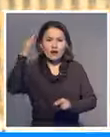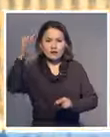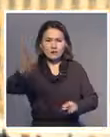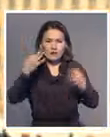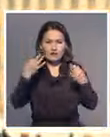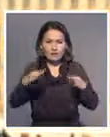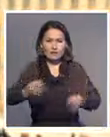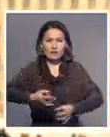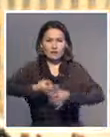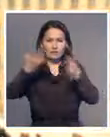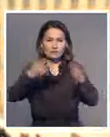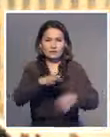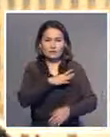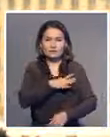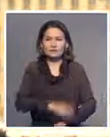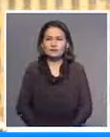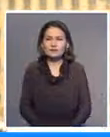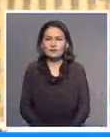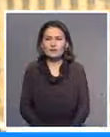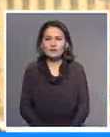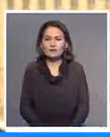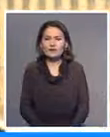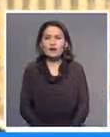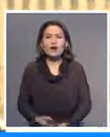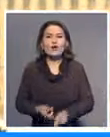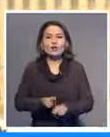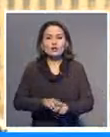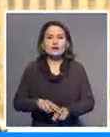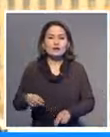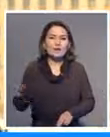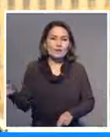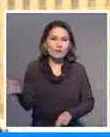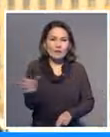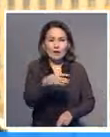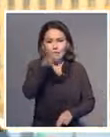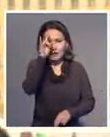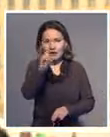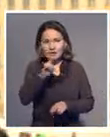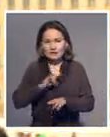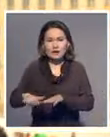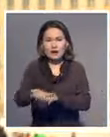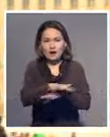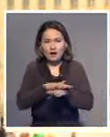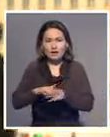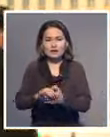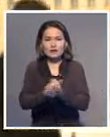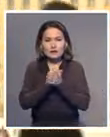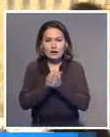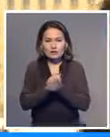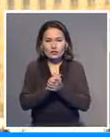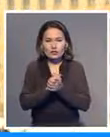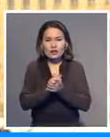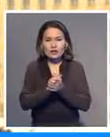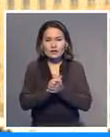Ассамблея жылындағы жоспарланған бүкіл осы іс-шаралардың бәрі еліміздің бірлігі мен тартулығына